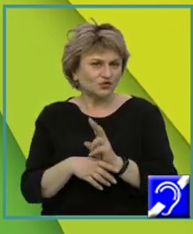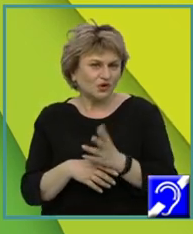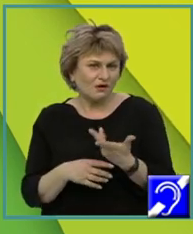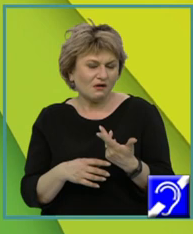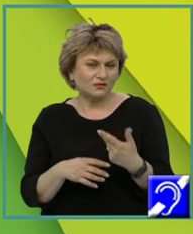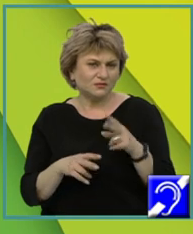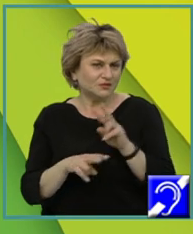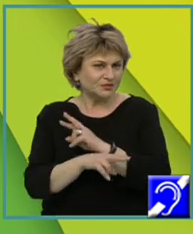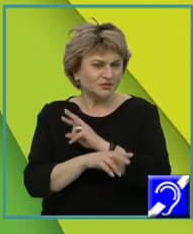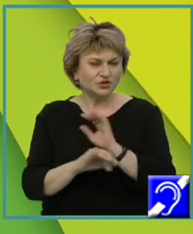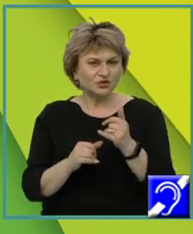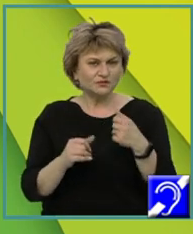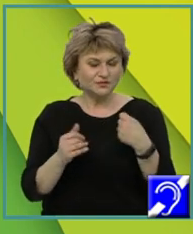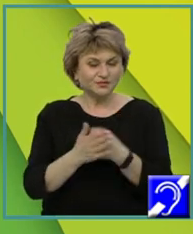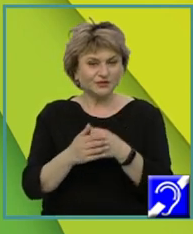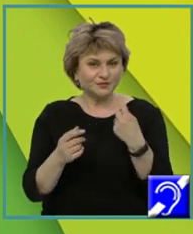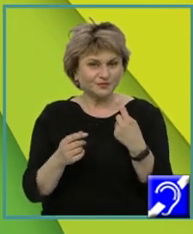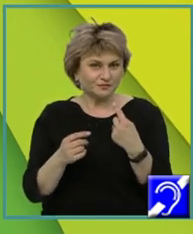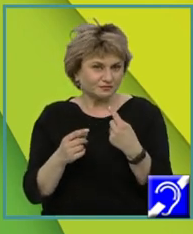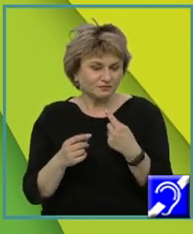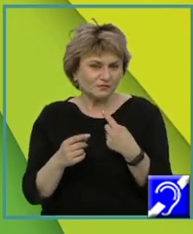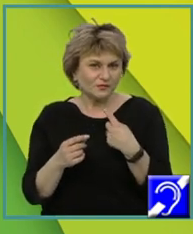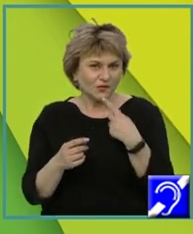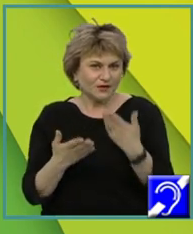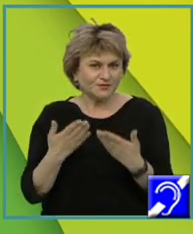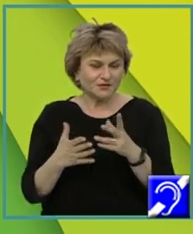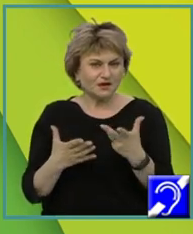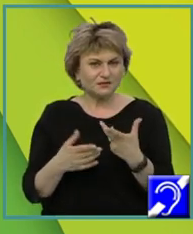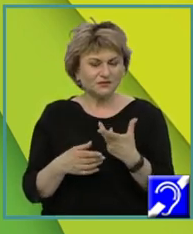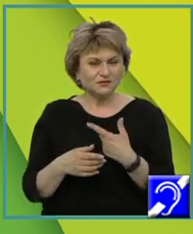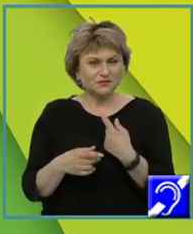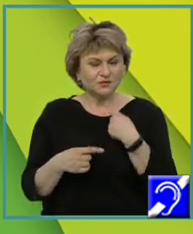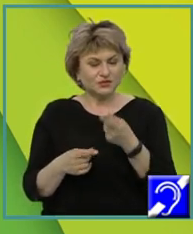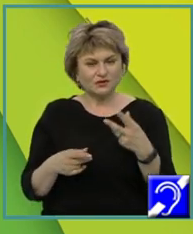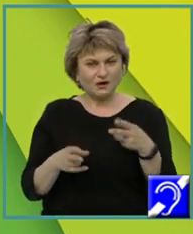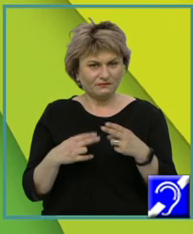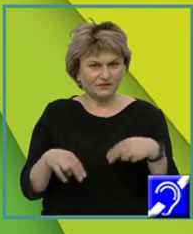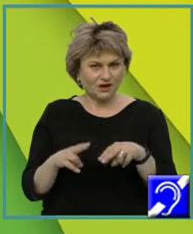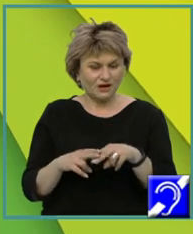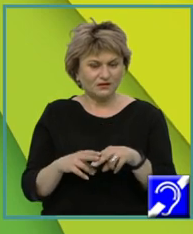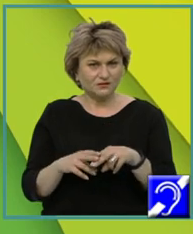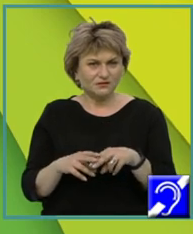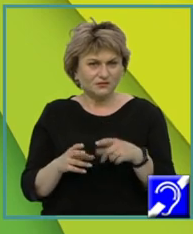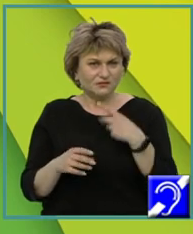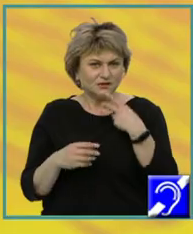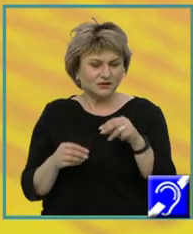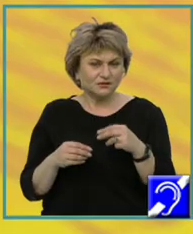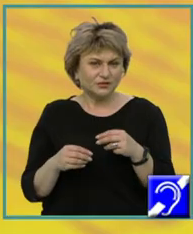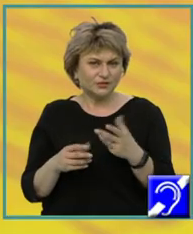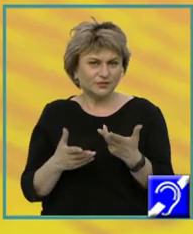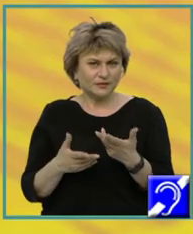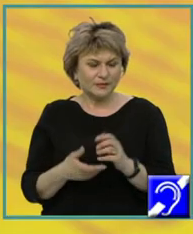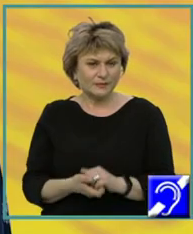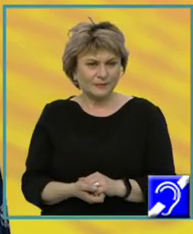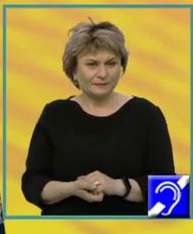amintiți și acolo până la echilibru pe care îl obții de la final doar două exemple dau din